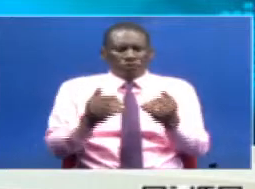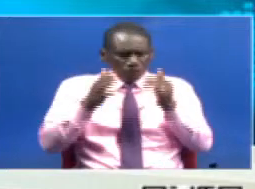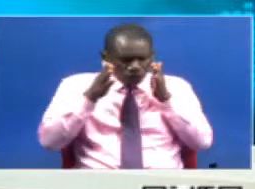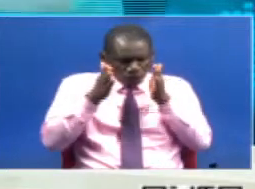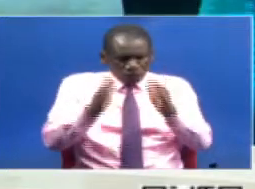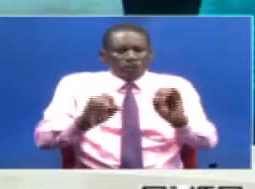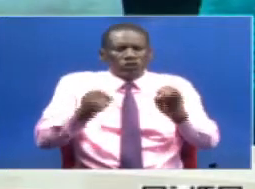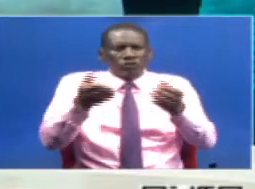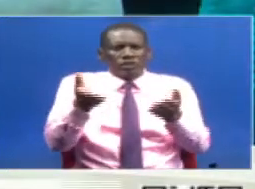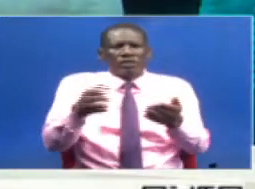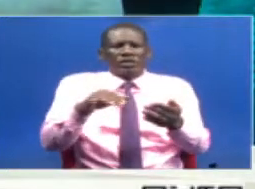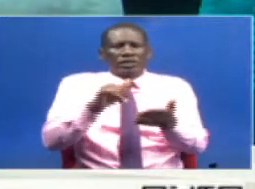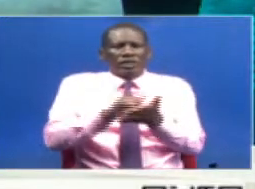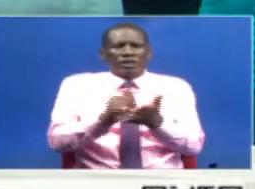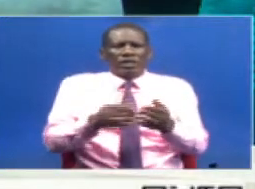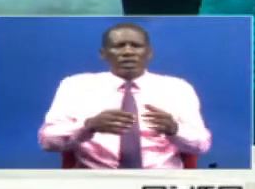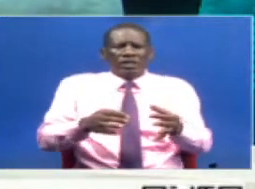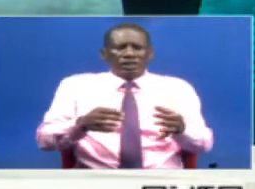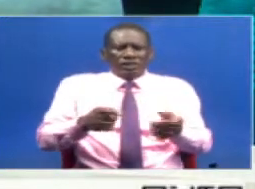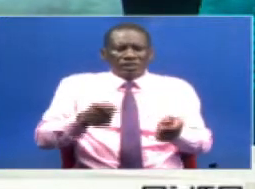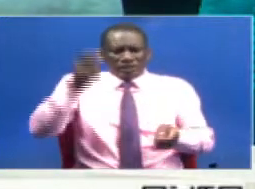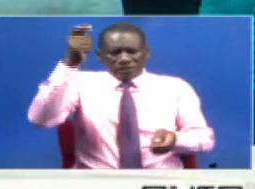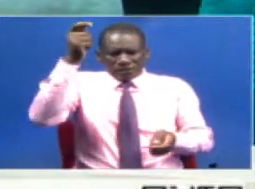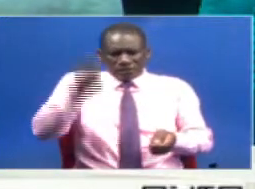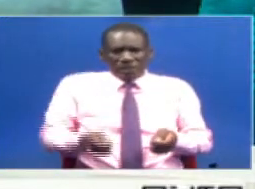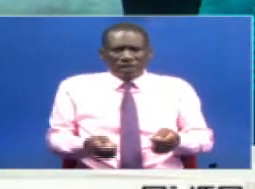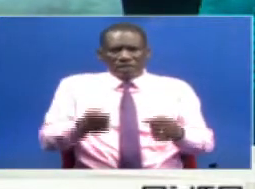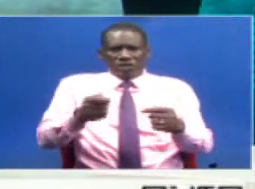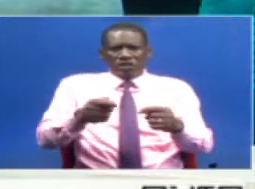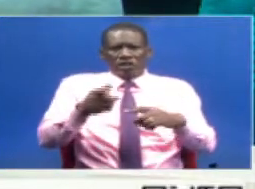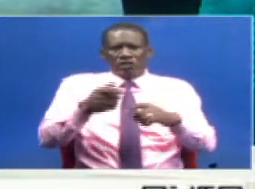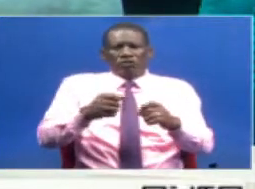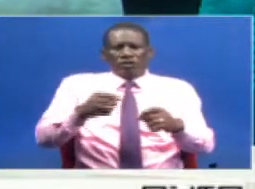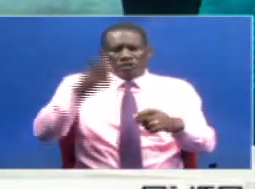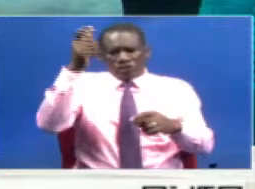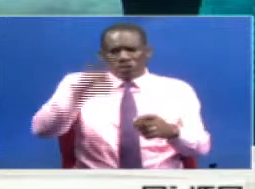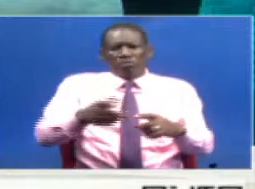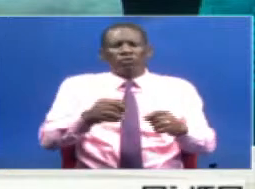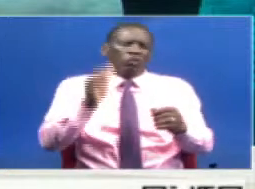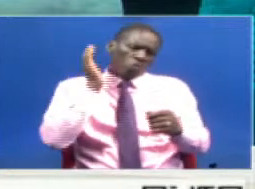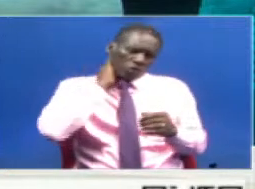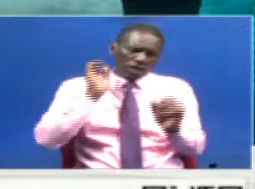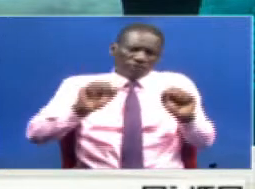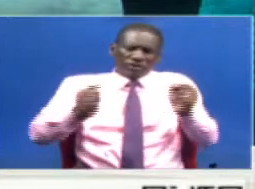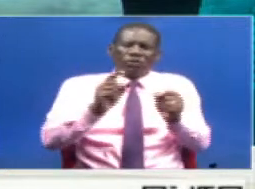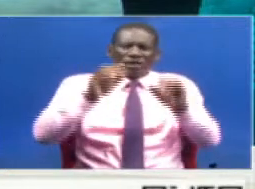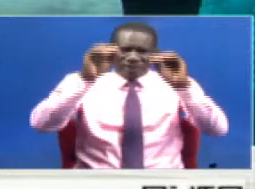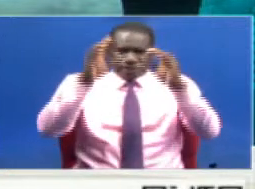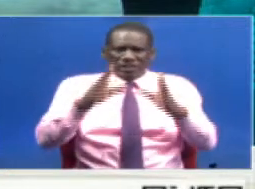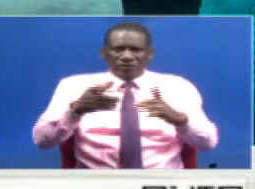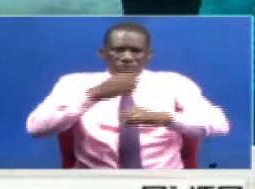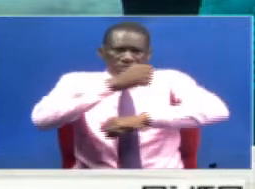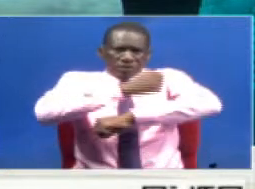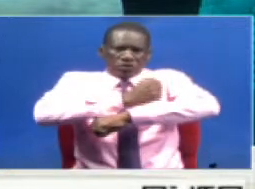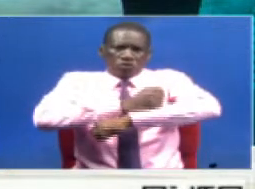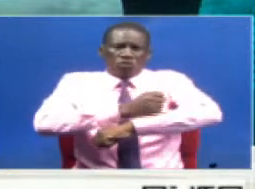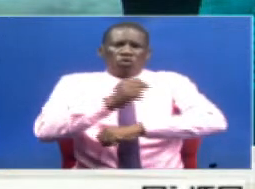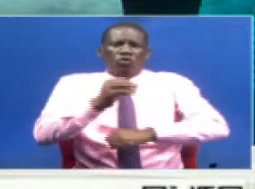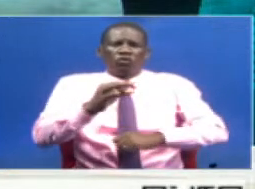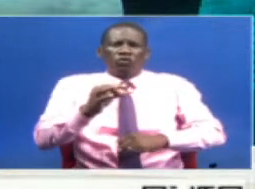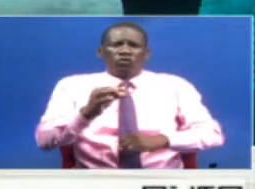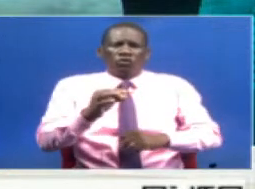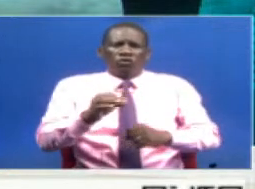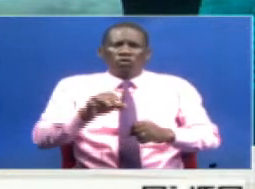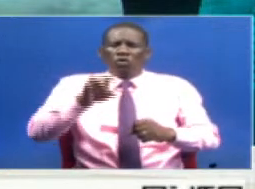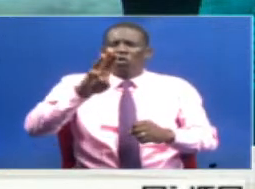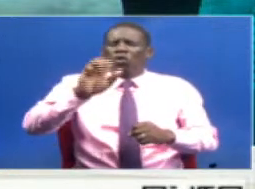Taarifa hii ambapo uamuzi wa jaji kutoka kaunti ya Murang'a umemwokoa mwalimu mmoja kutoka shule ya upili ya